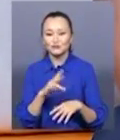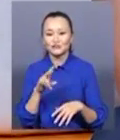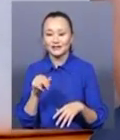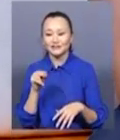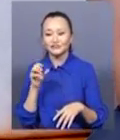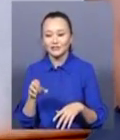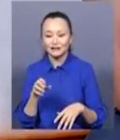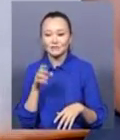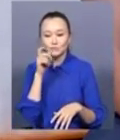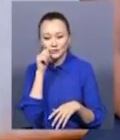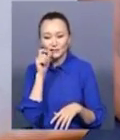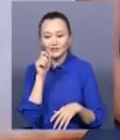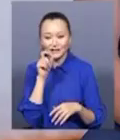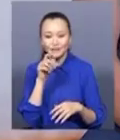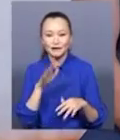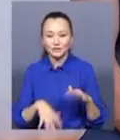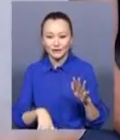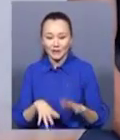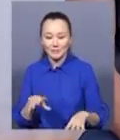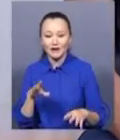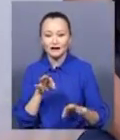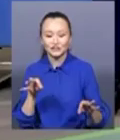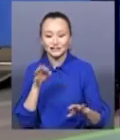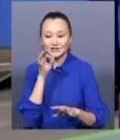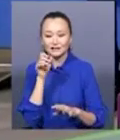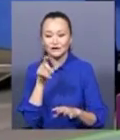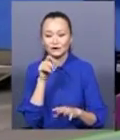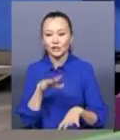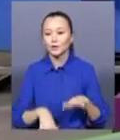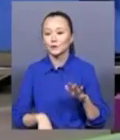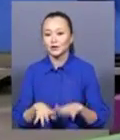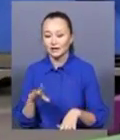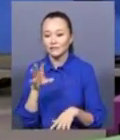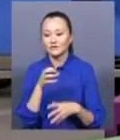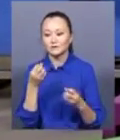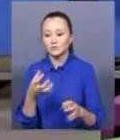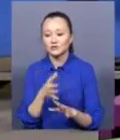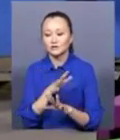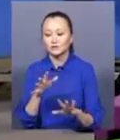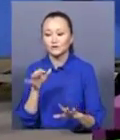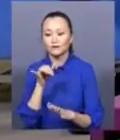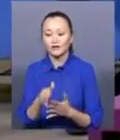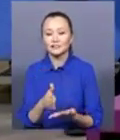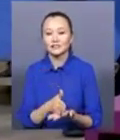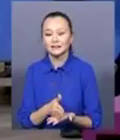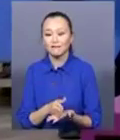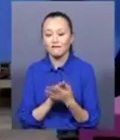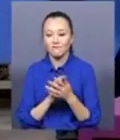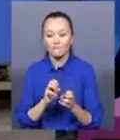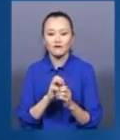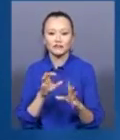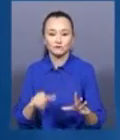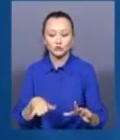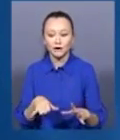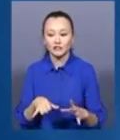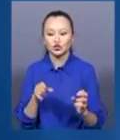мужчина с золотыми руками. Вот здорово, отлично сказано и про золотые руки. Вы же пришли сюда не с пустыми руками, у вас такой волшебный